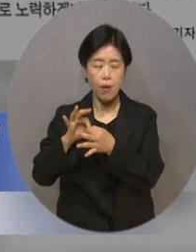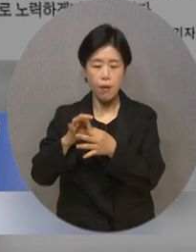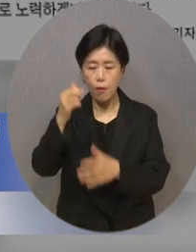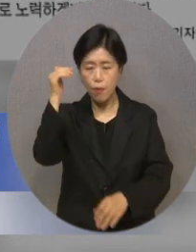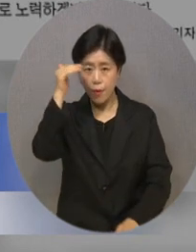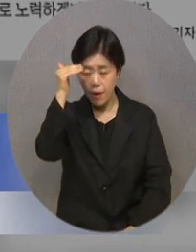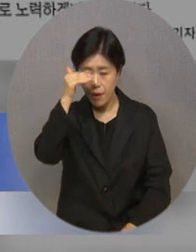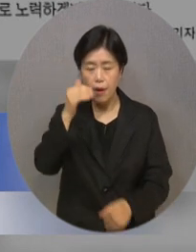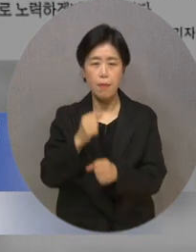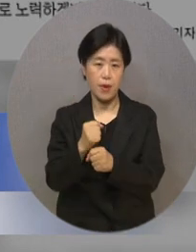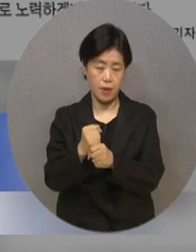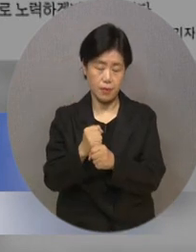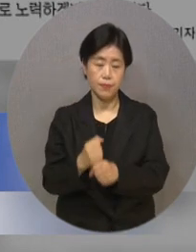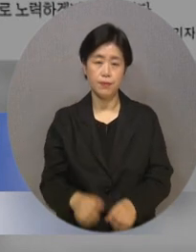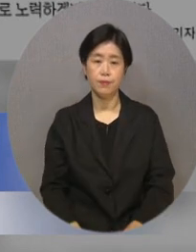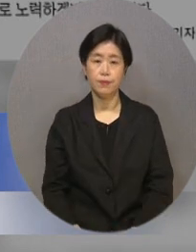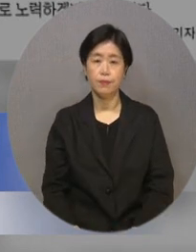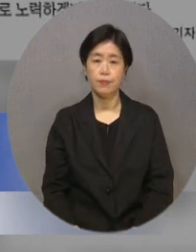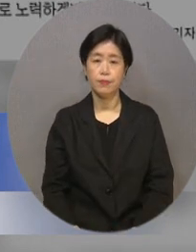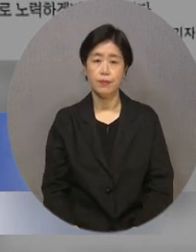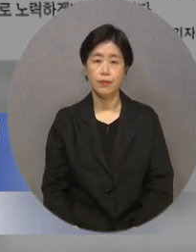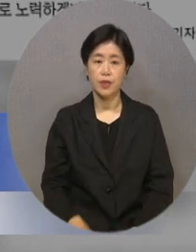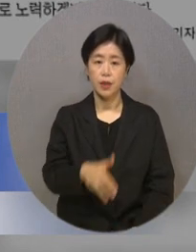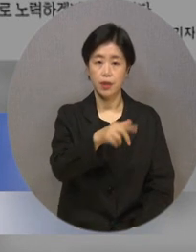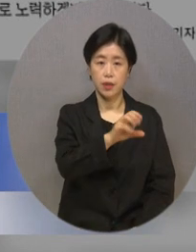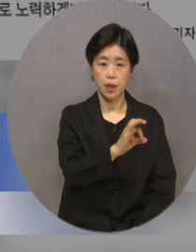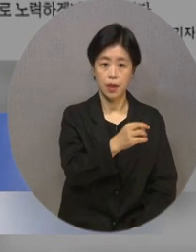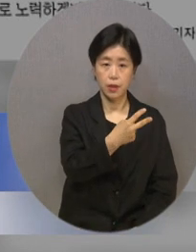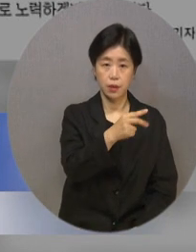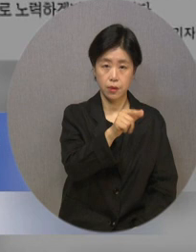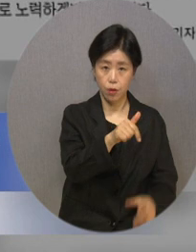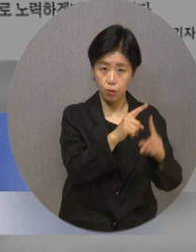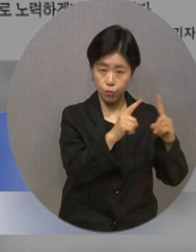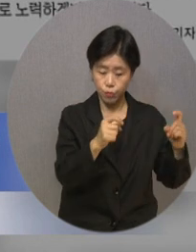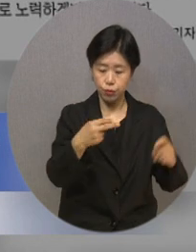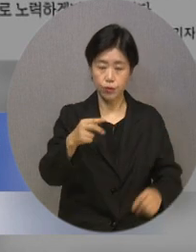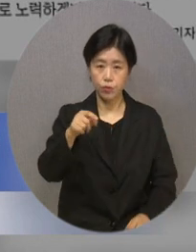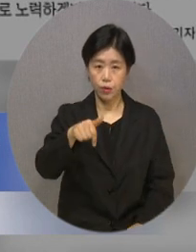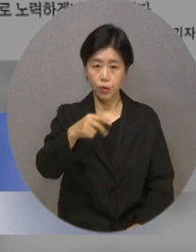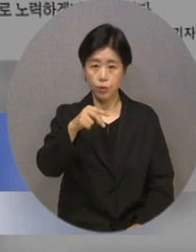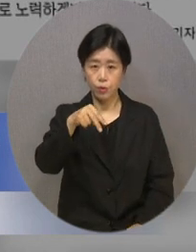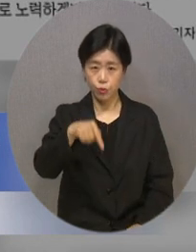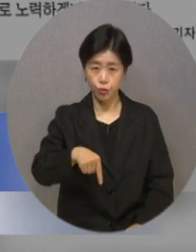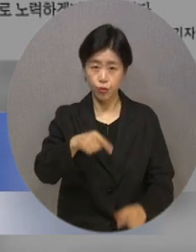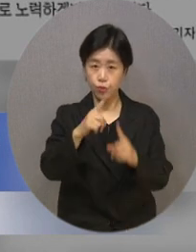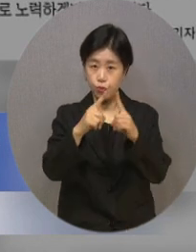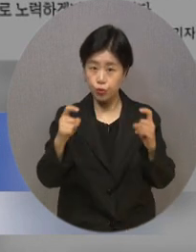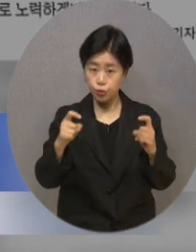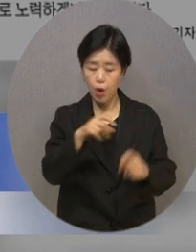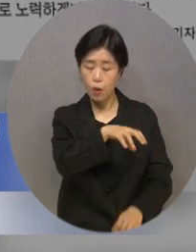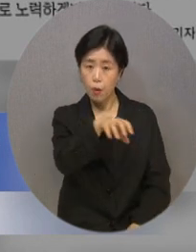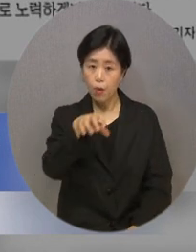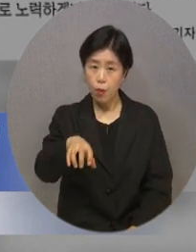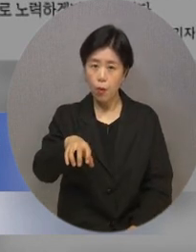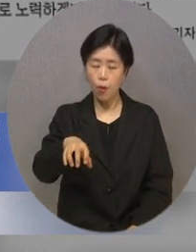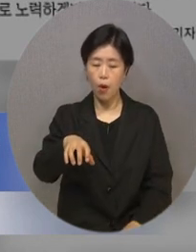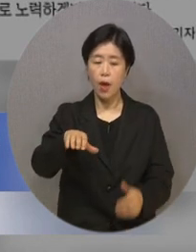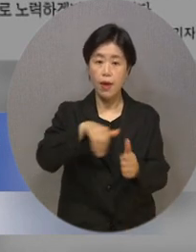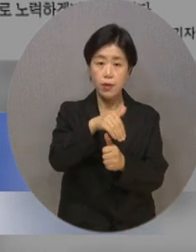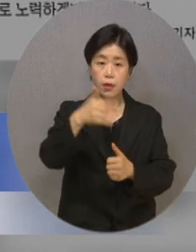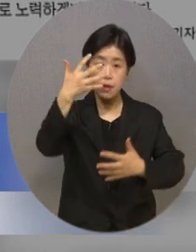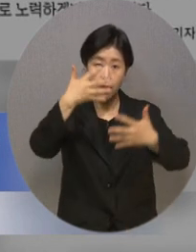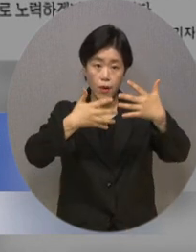있습니다 특히 기사에서는 창덕궁과 덕수궁의 현장 영상에서 신규 코스를 개발해이